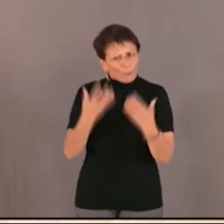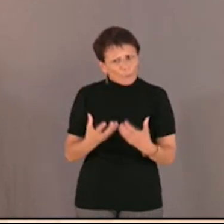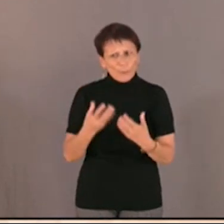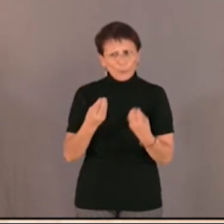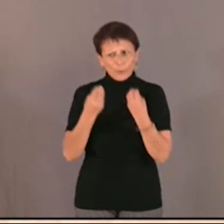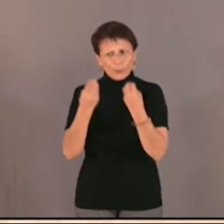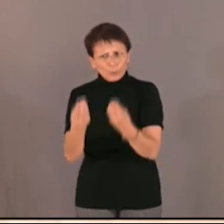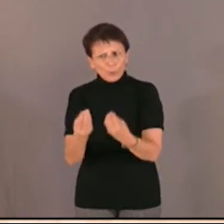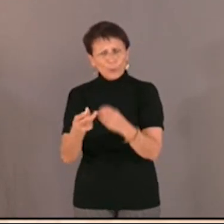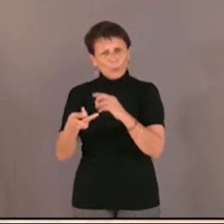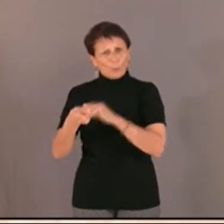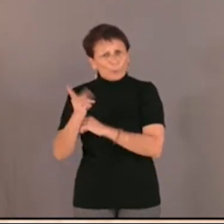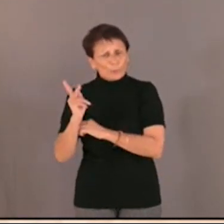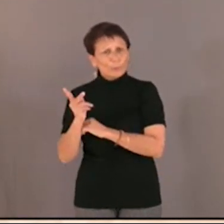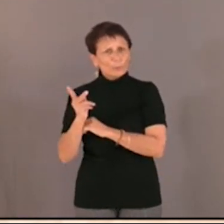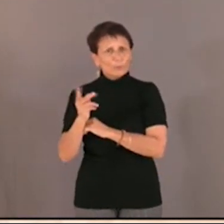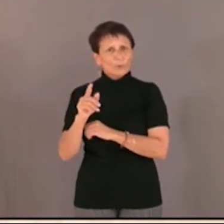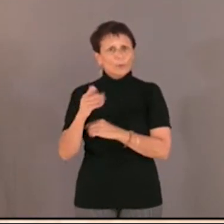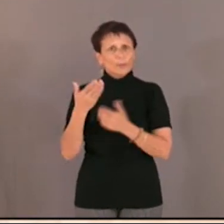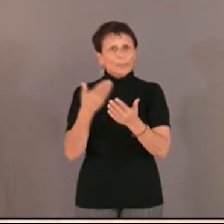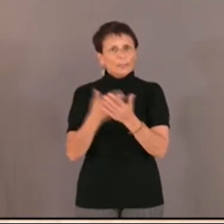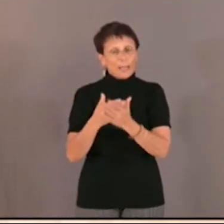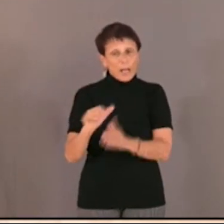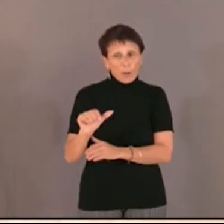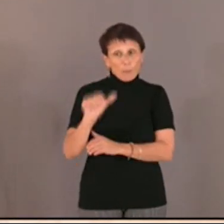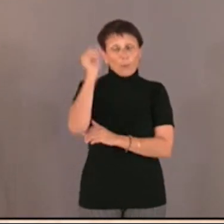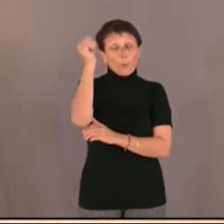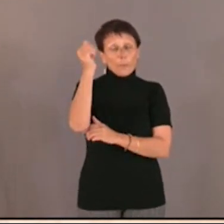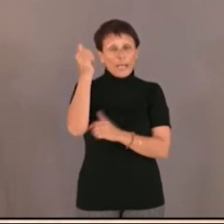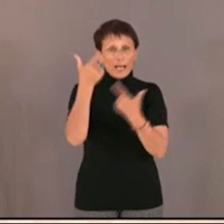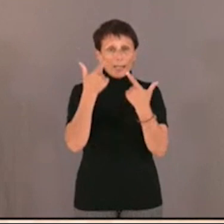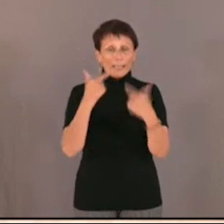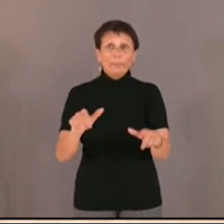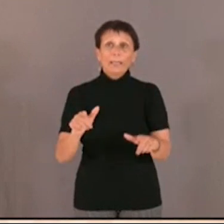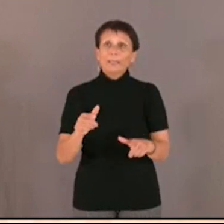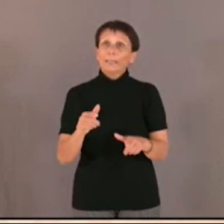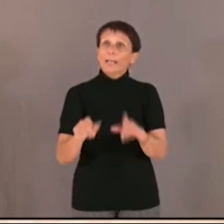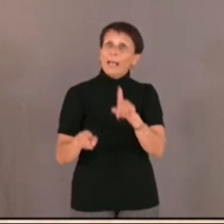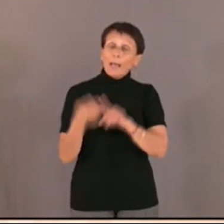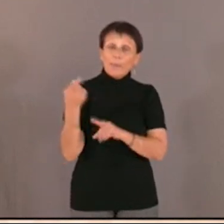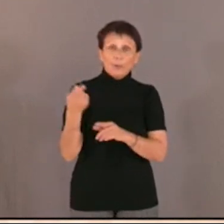de sécurité, qui est la première des libertés. On ne s'installe pas, que l'on soit